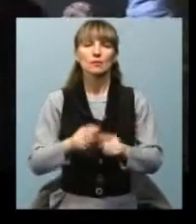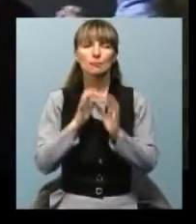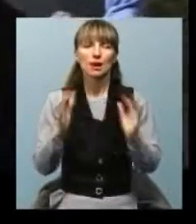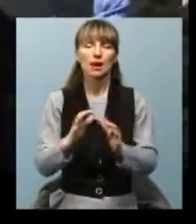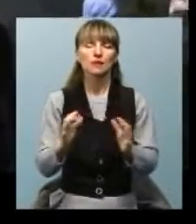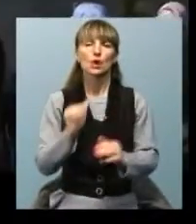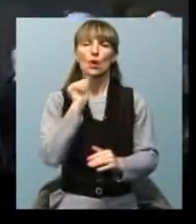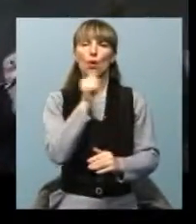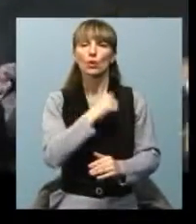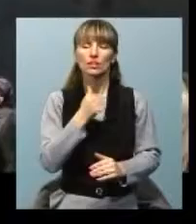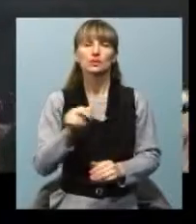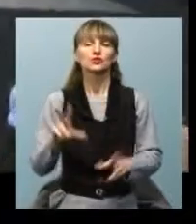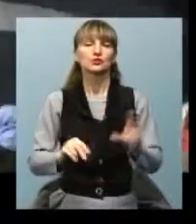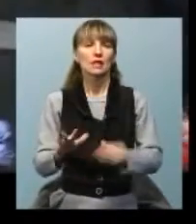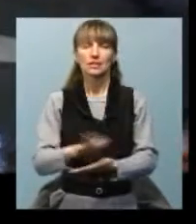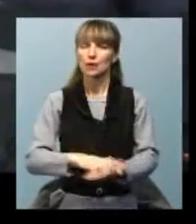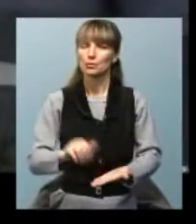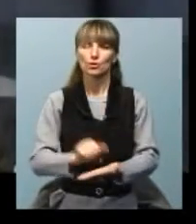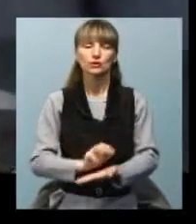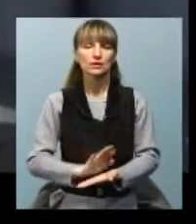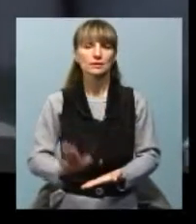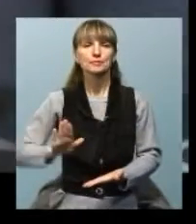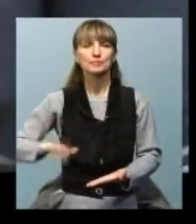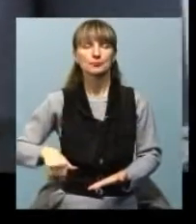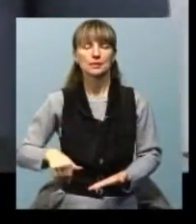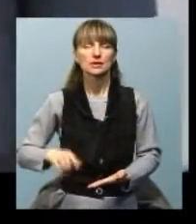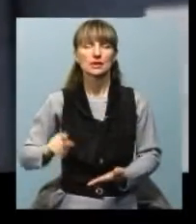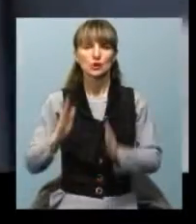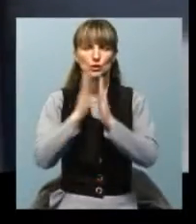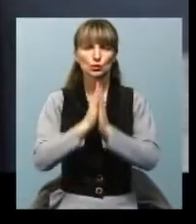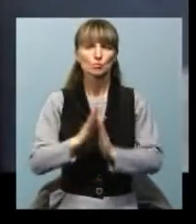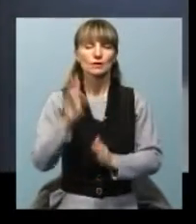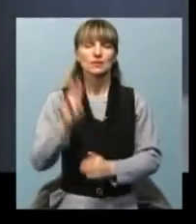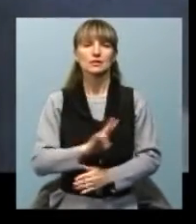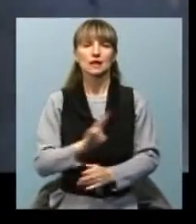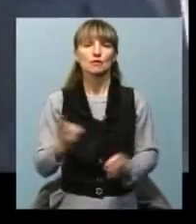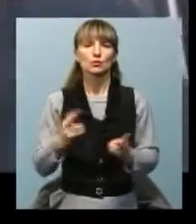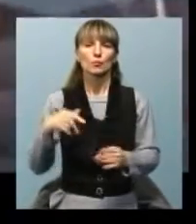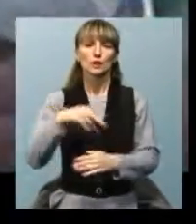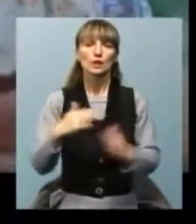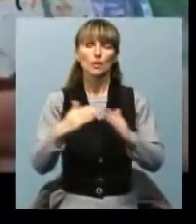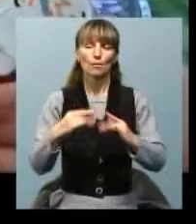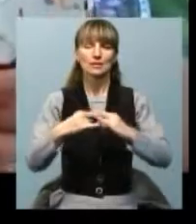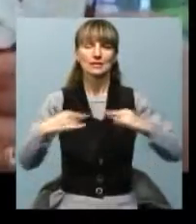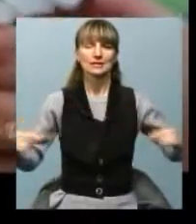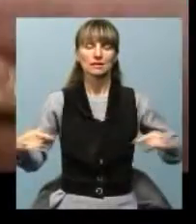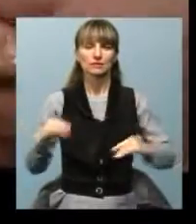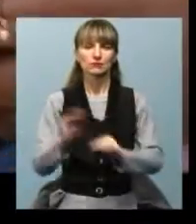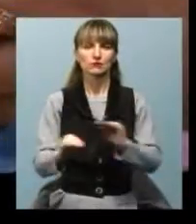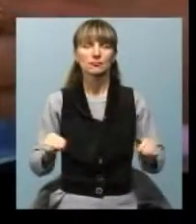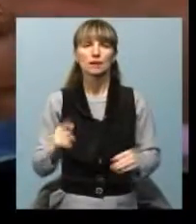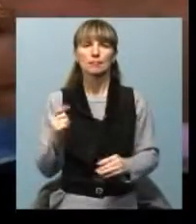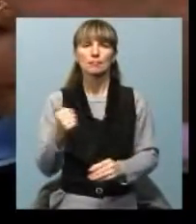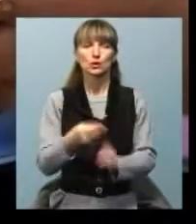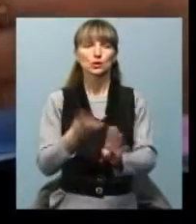рік і, як вважається, зовсім не псувалася. Після служби в церкві прийнято прийти додому та накрити стіл. У першу чергу